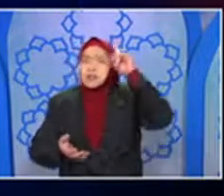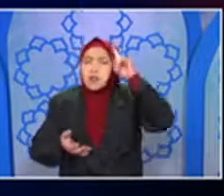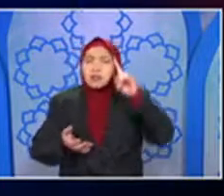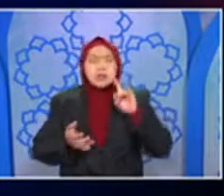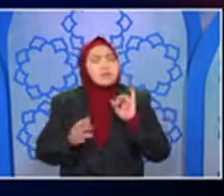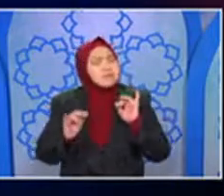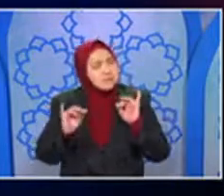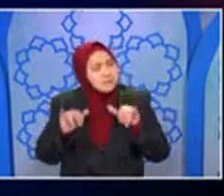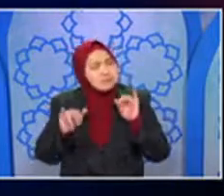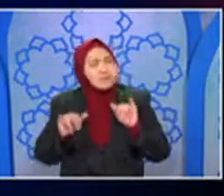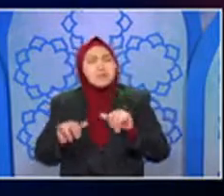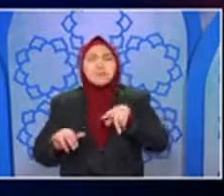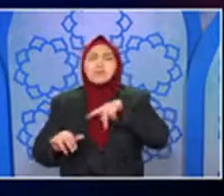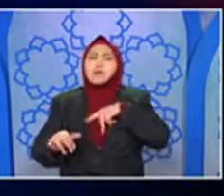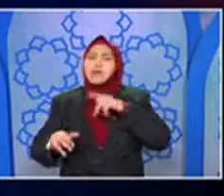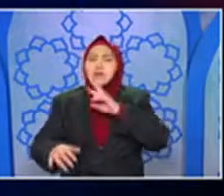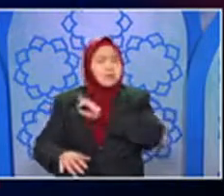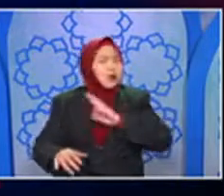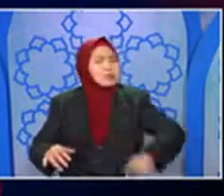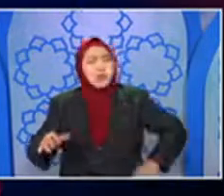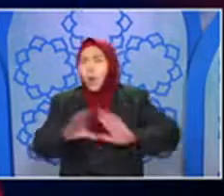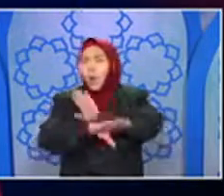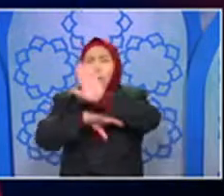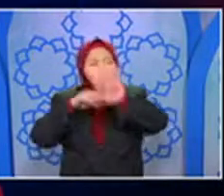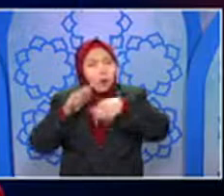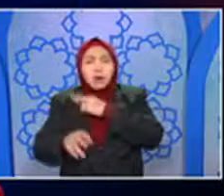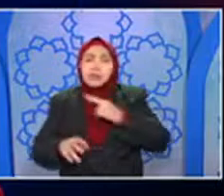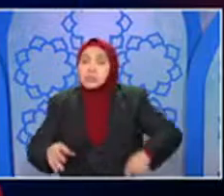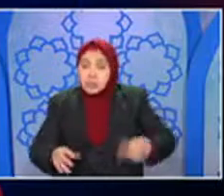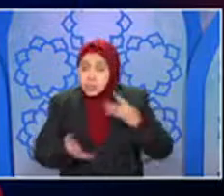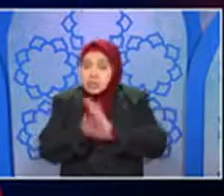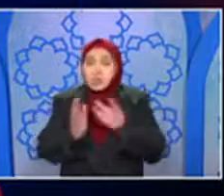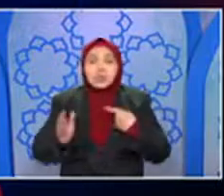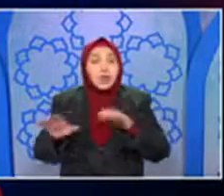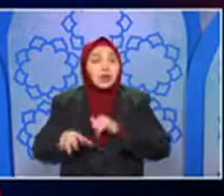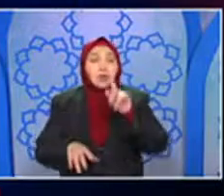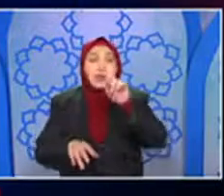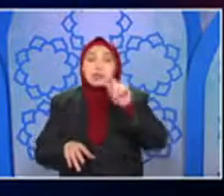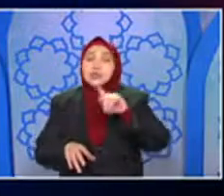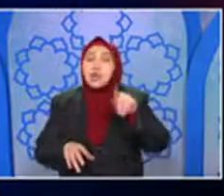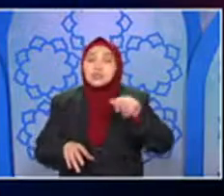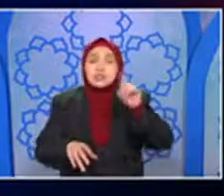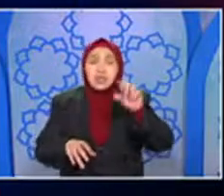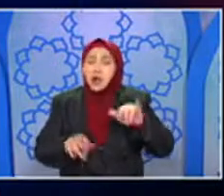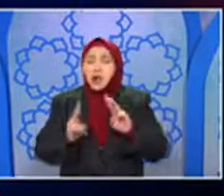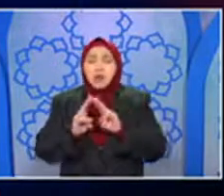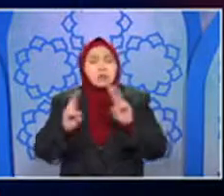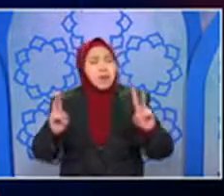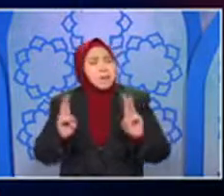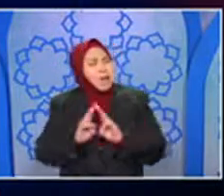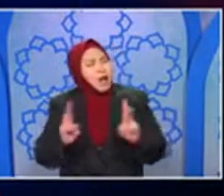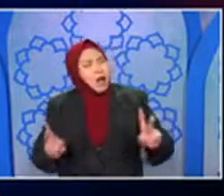memang pemilik raja segala raja. Bila kita melakukan tazkiyah, kita tahu Allah ini Maha Suci